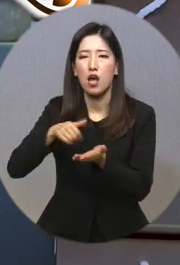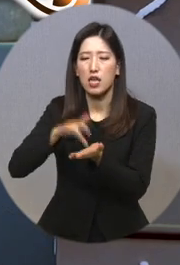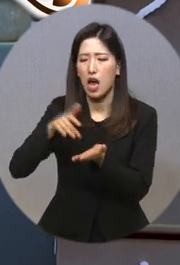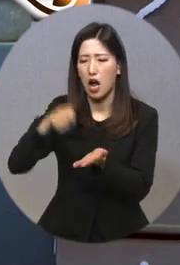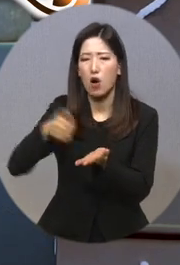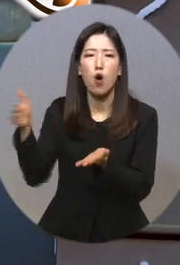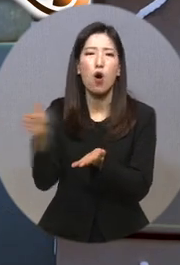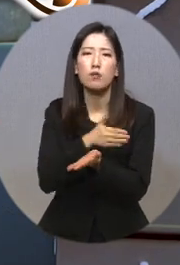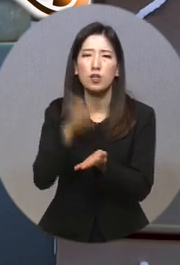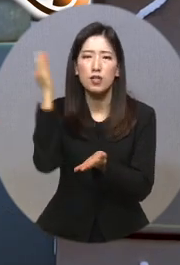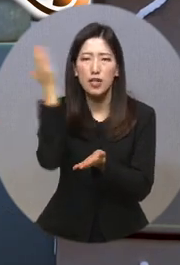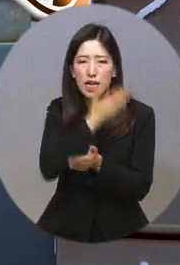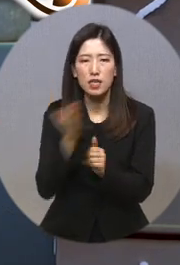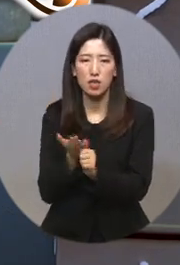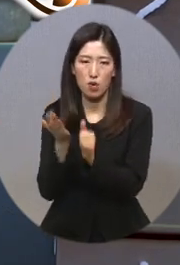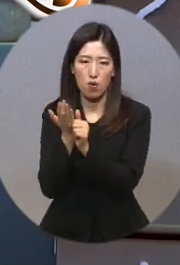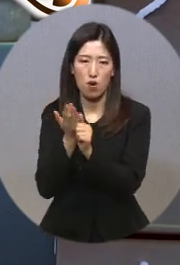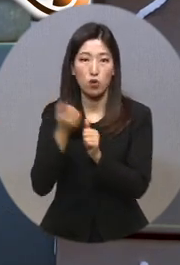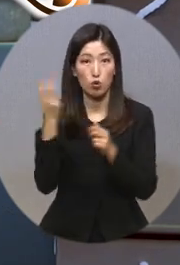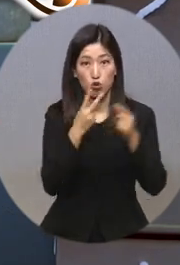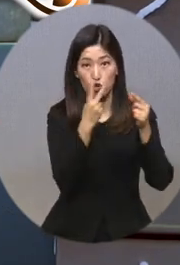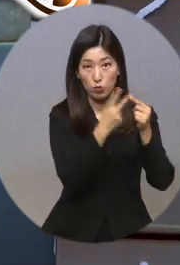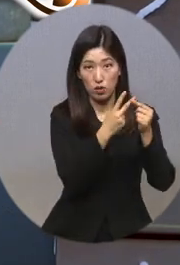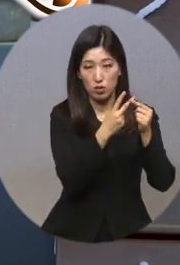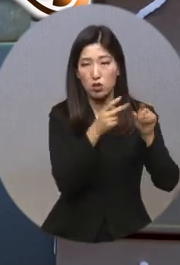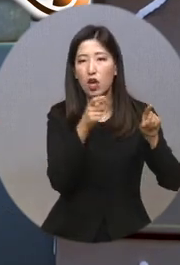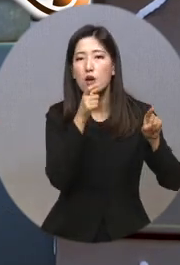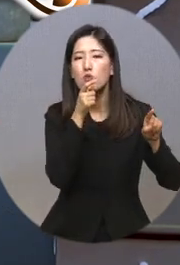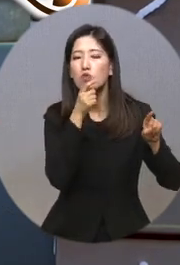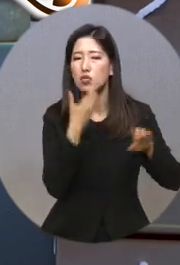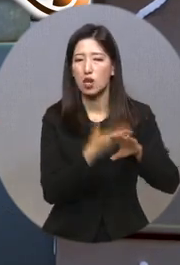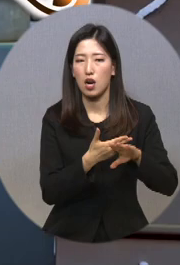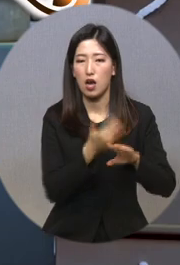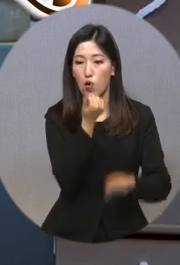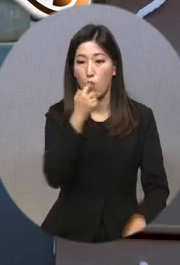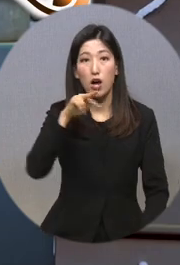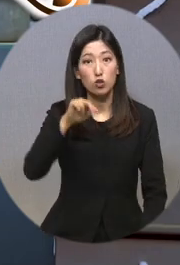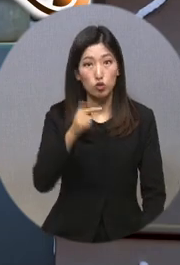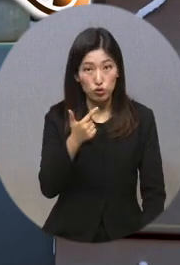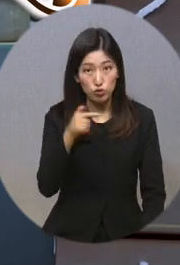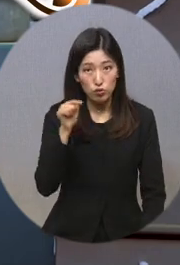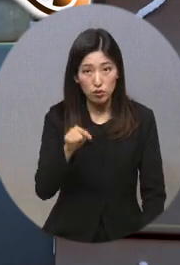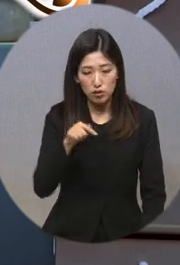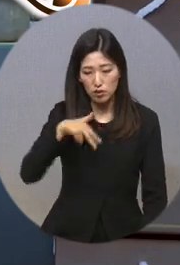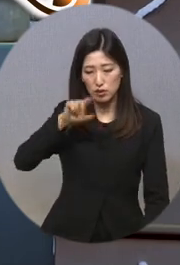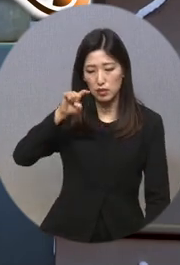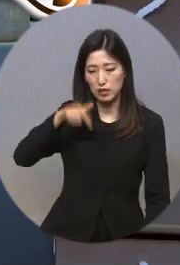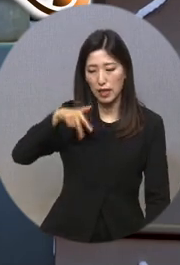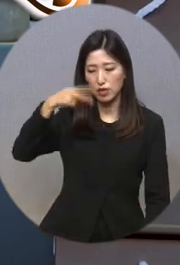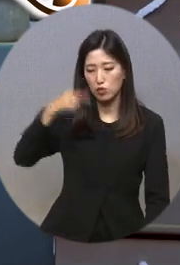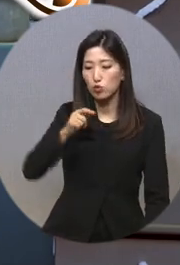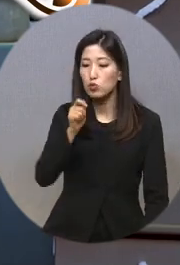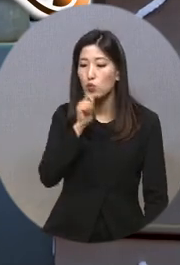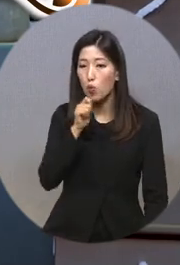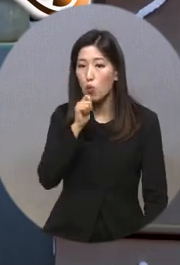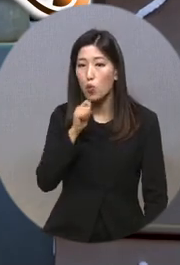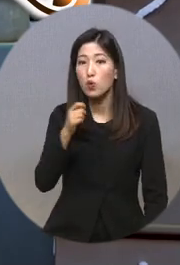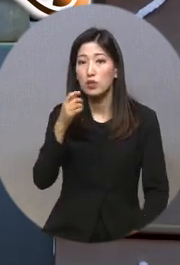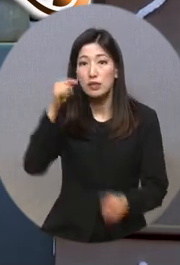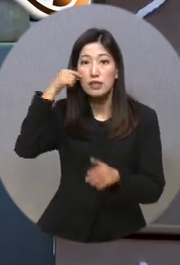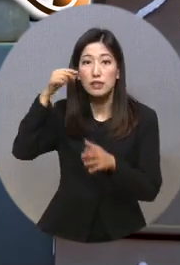두 번째로는 물이 다릅니다. 화순의 제일 유명한 것 중에 하나가 작두콩 차가 있습니다. 그 작두콩 차로